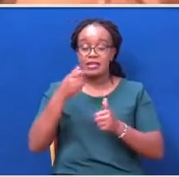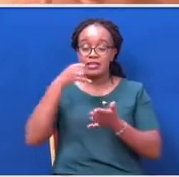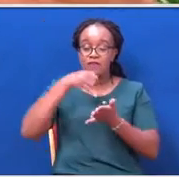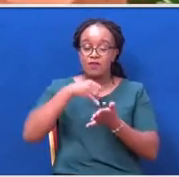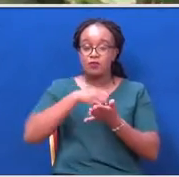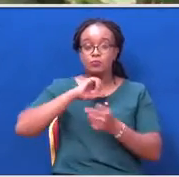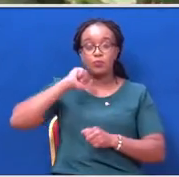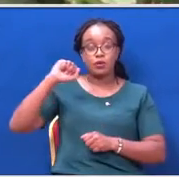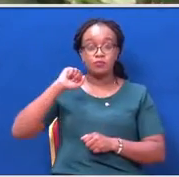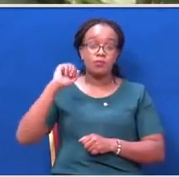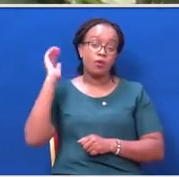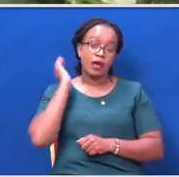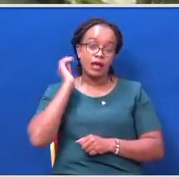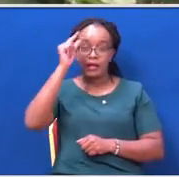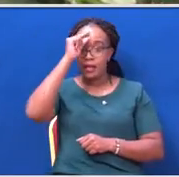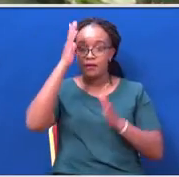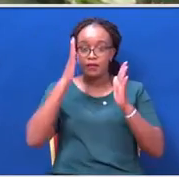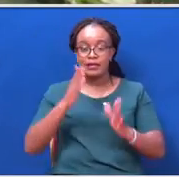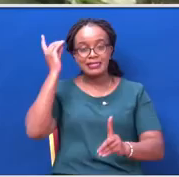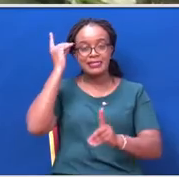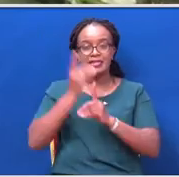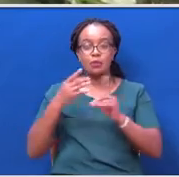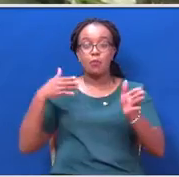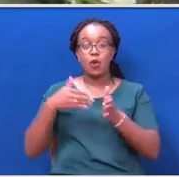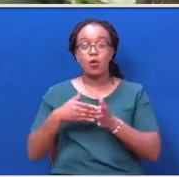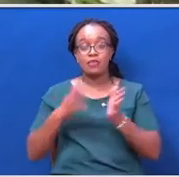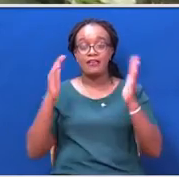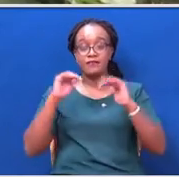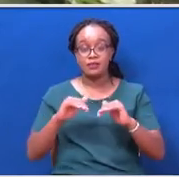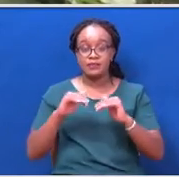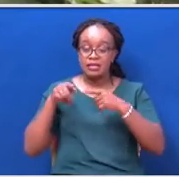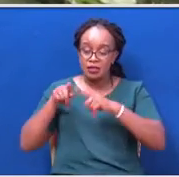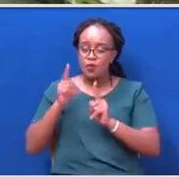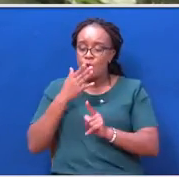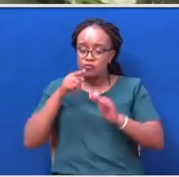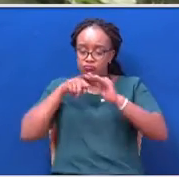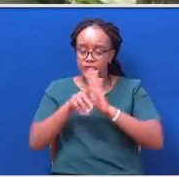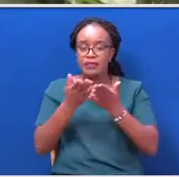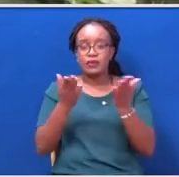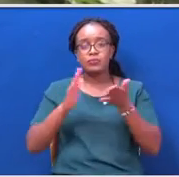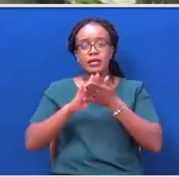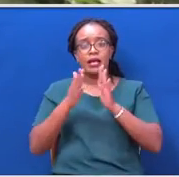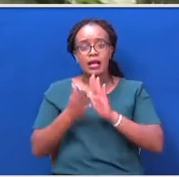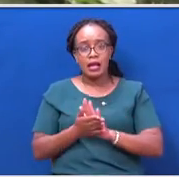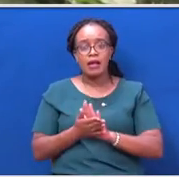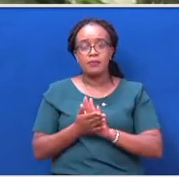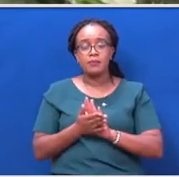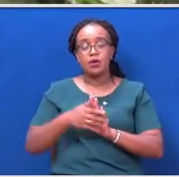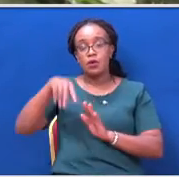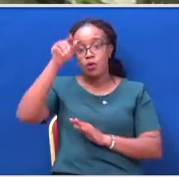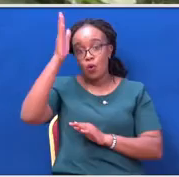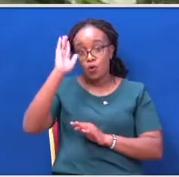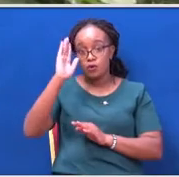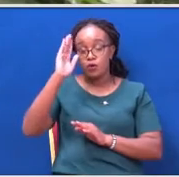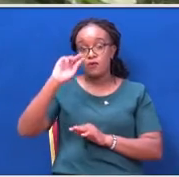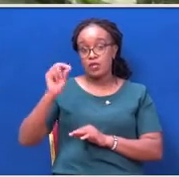block the event. Abaye anasema anataka kuingia hapo awe mungu wa Wakikuyu. Aki